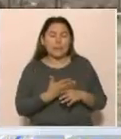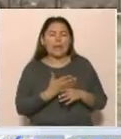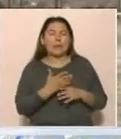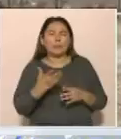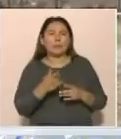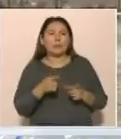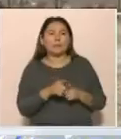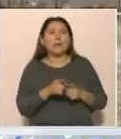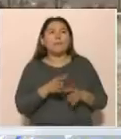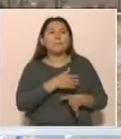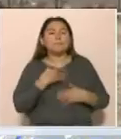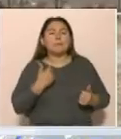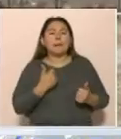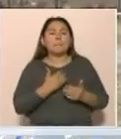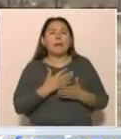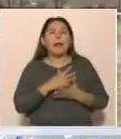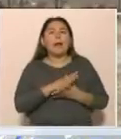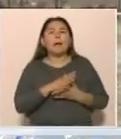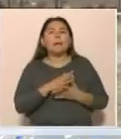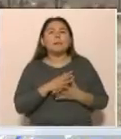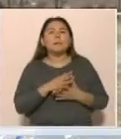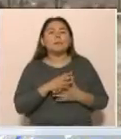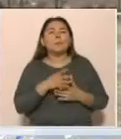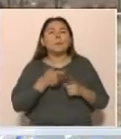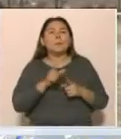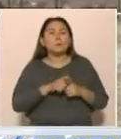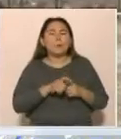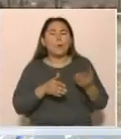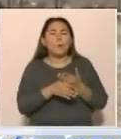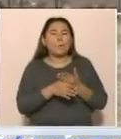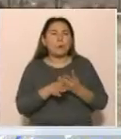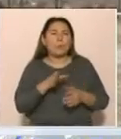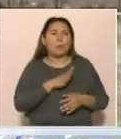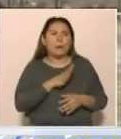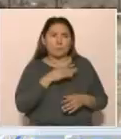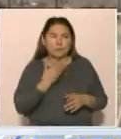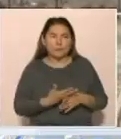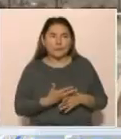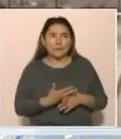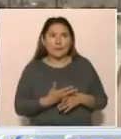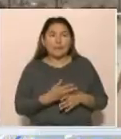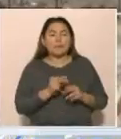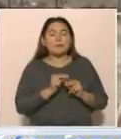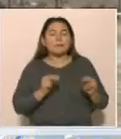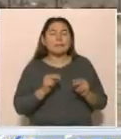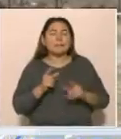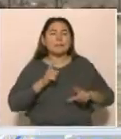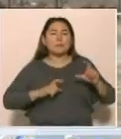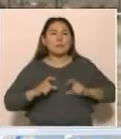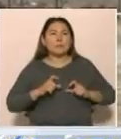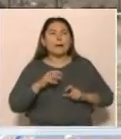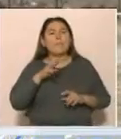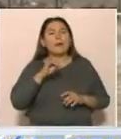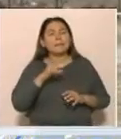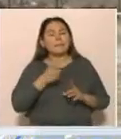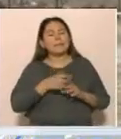біздер үшін, яғни алыста оқитын студенттер үшін өте үлкен көмек болғалы тұр. Президентіміздің бұл бастамасы біз үшін үлкен